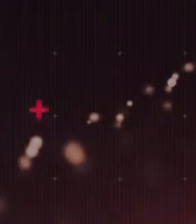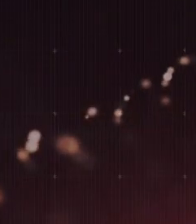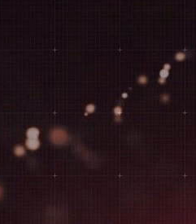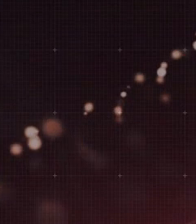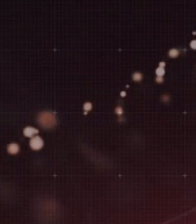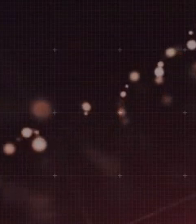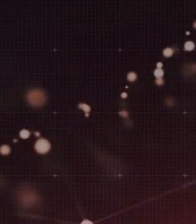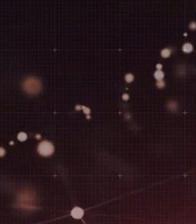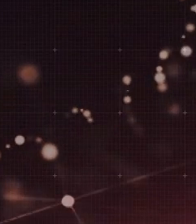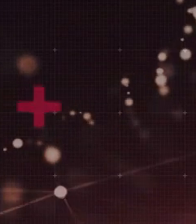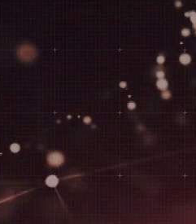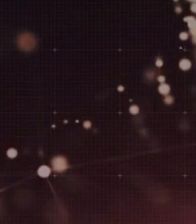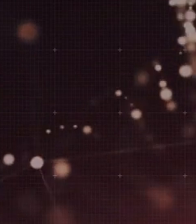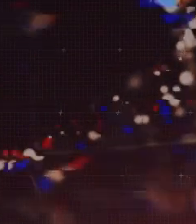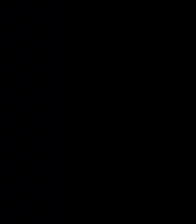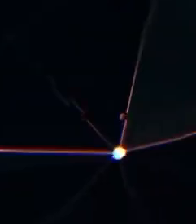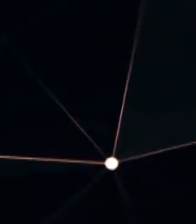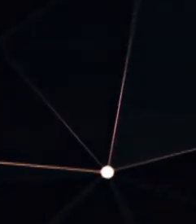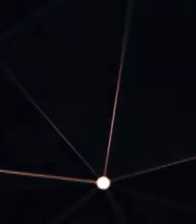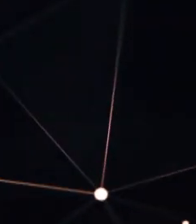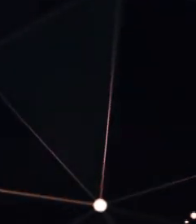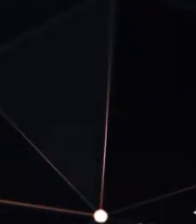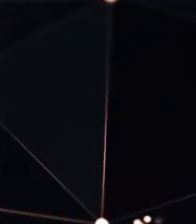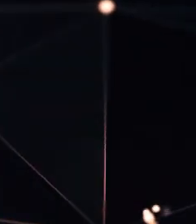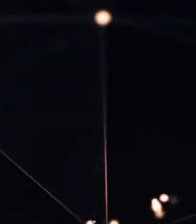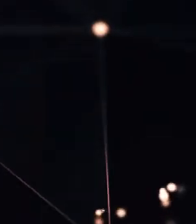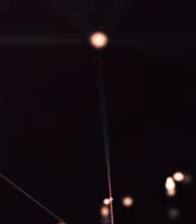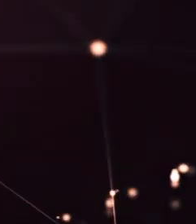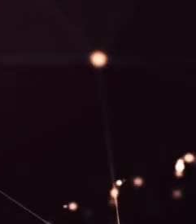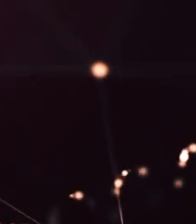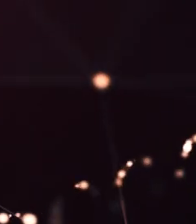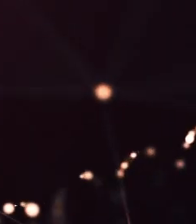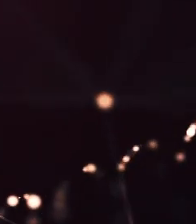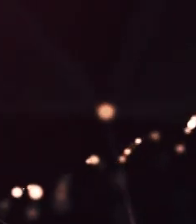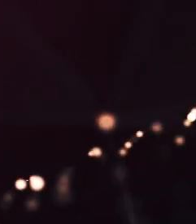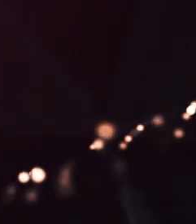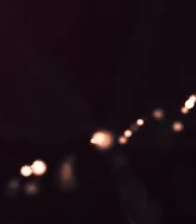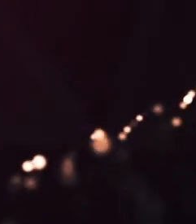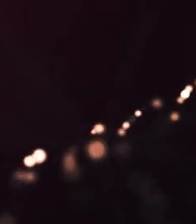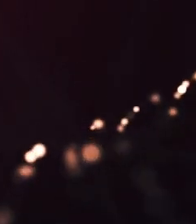පාට කණ්ණාඩි වෙනුවට S කණ්ණාඩි.